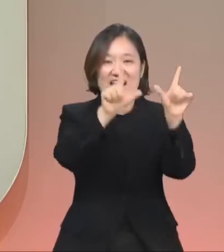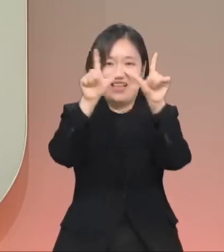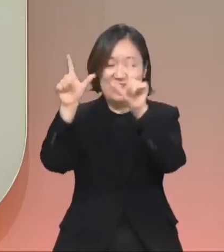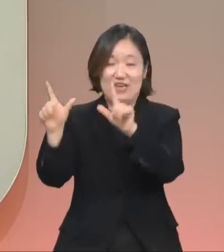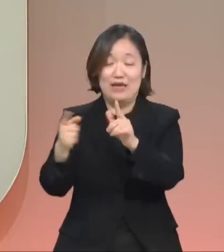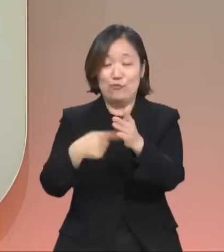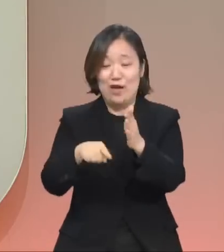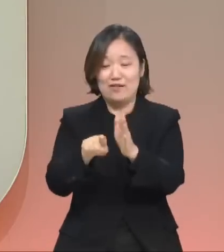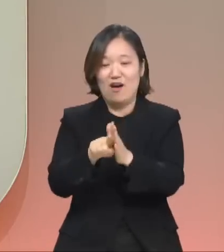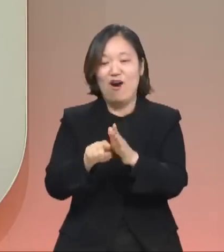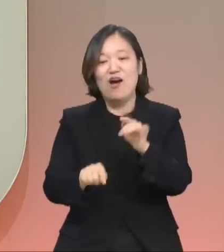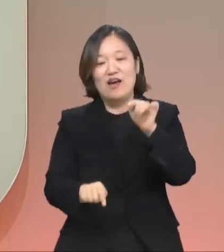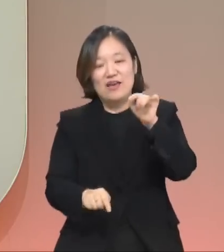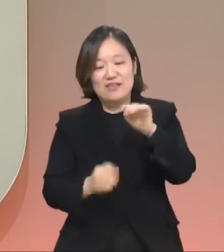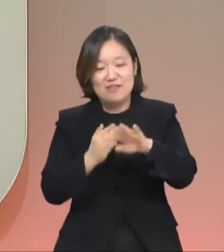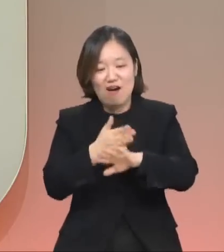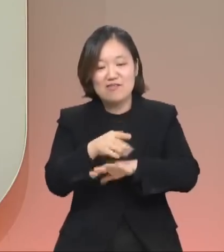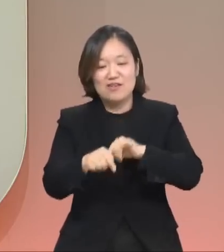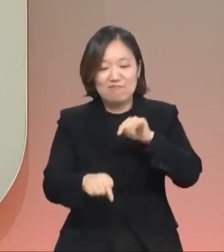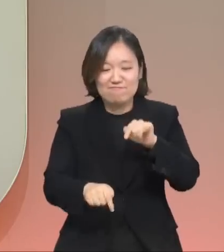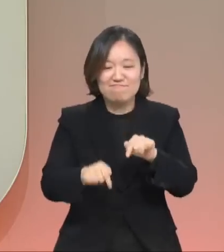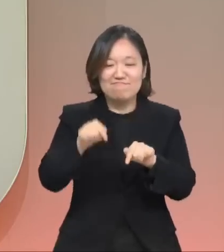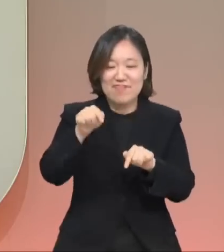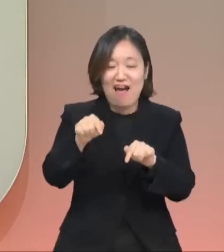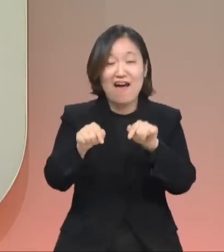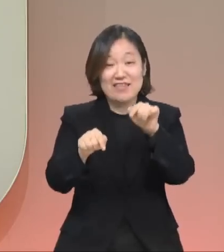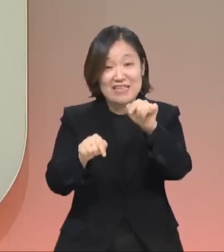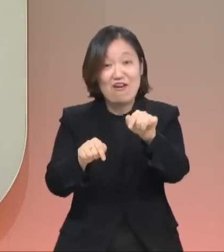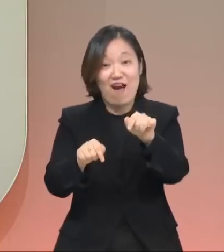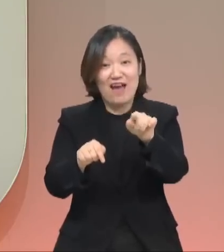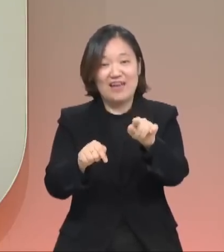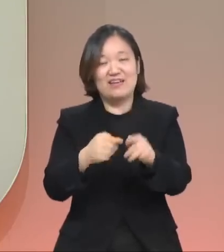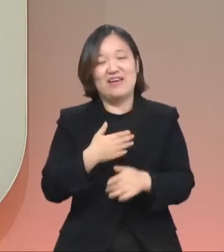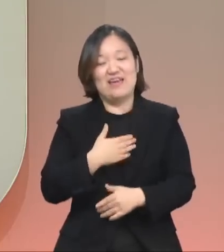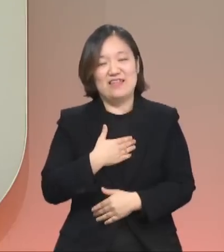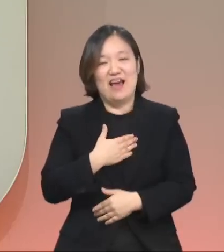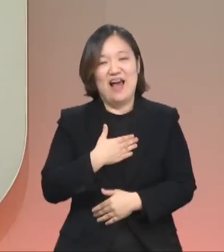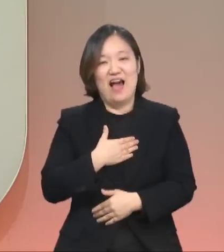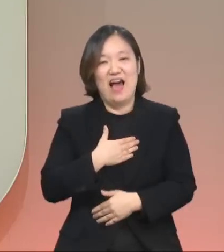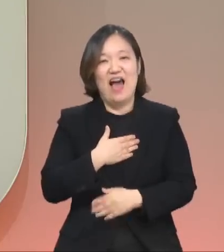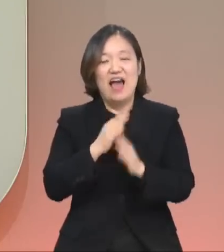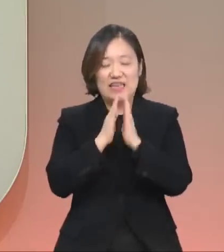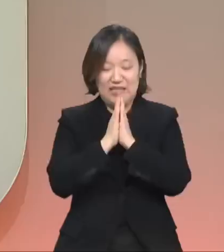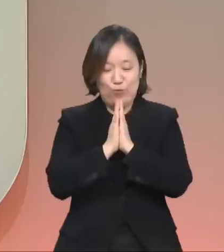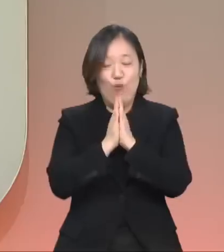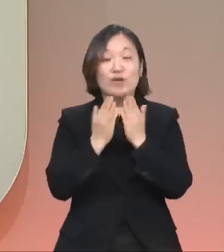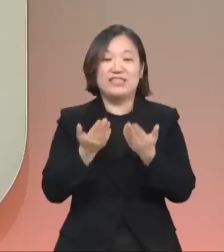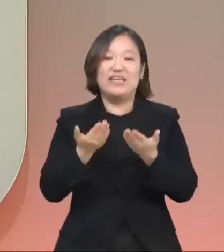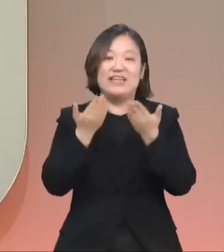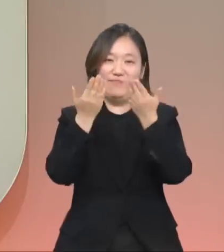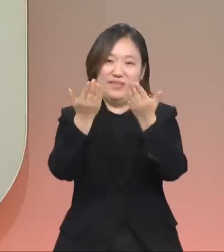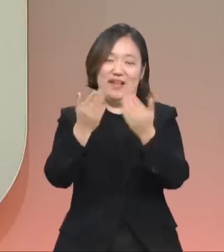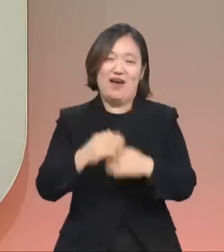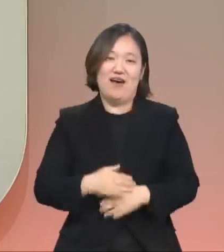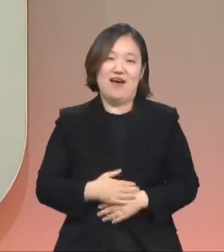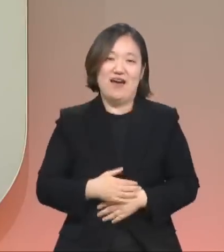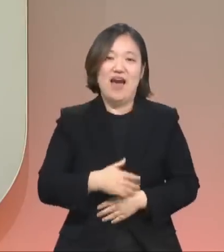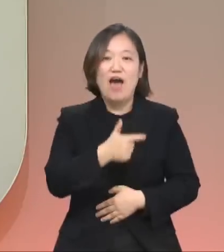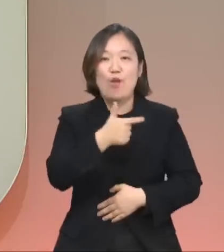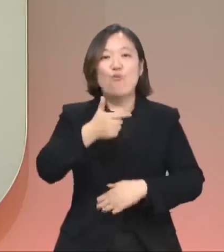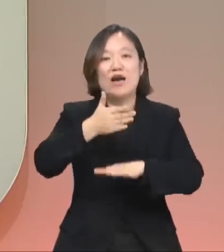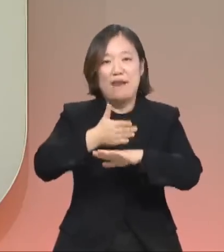한 발자국 그렇게 건강한 하루를 보내시기를 그렇게 제가 축원드리는 바입니다 우리 불자님 너무